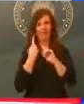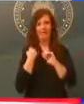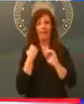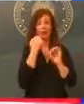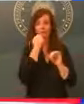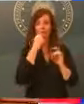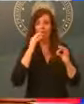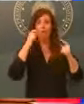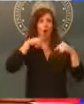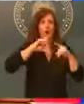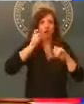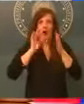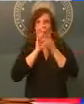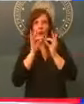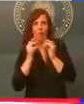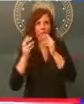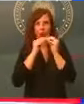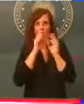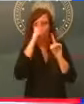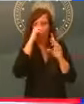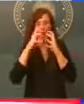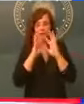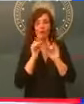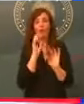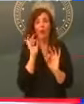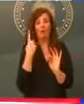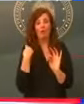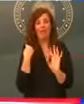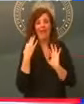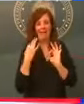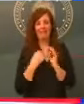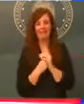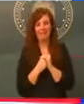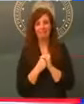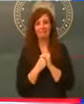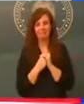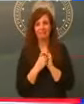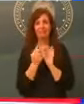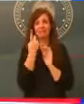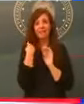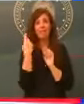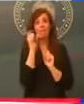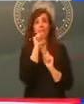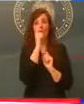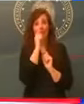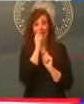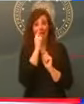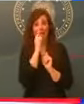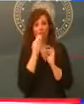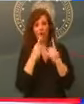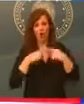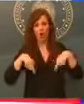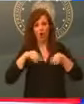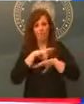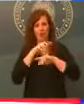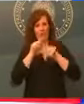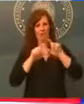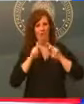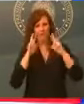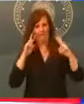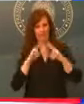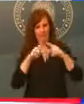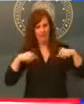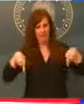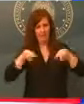così frenetica ma era proprio ieri ieri ieri pomeriggio abbiamo avuto un consiglio dei ministri e vi posso assicurare che